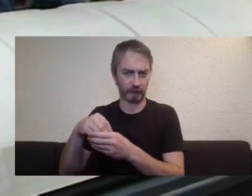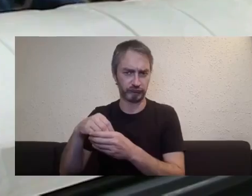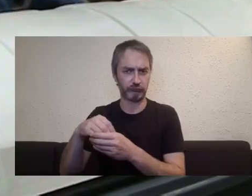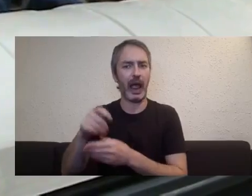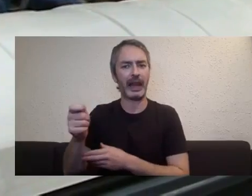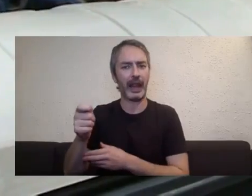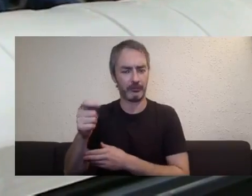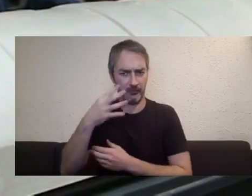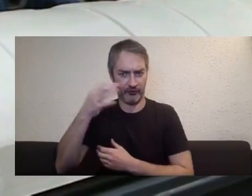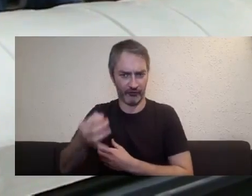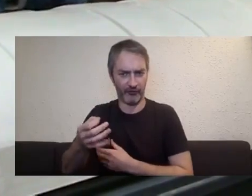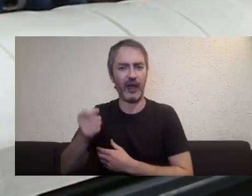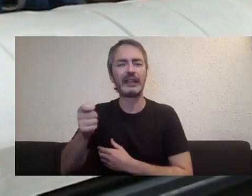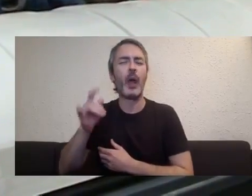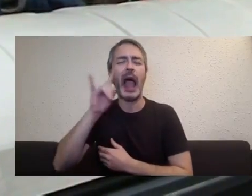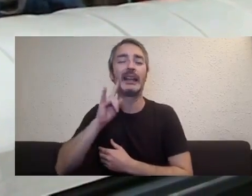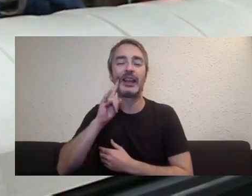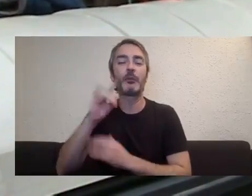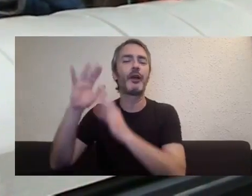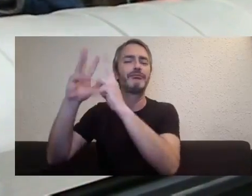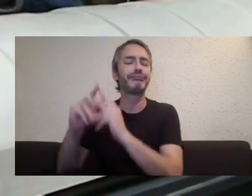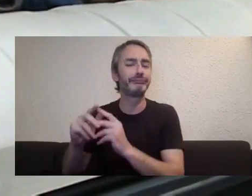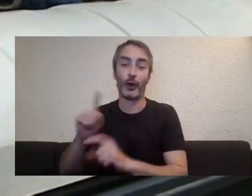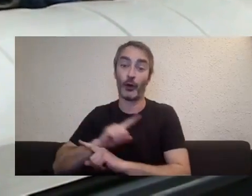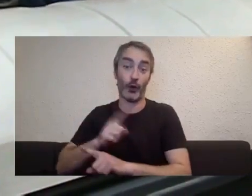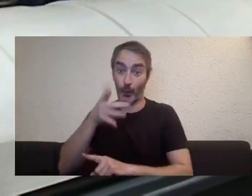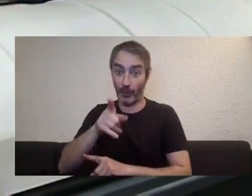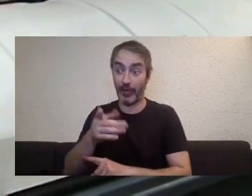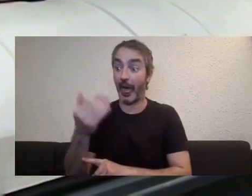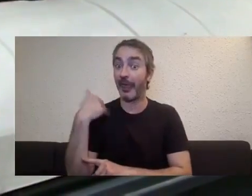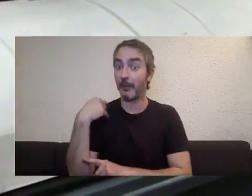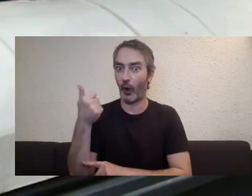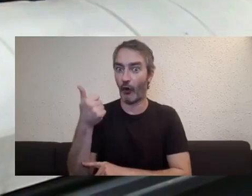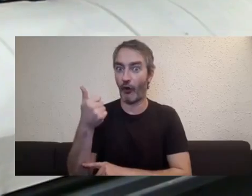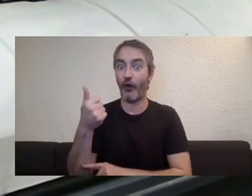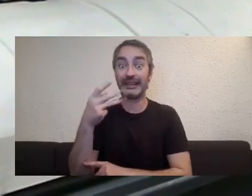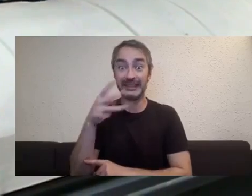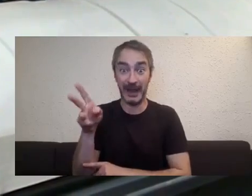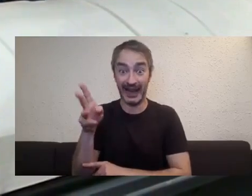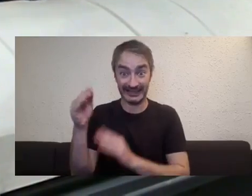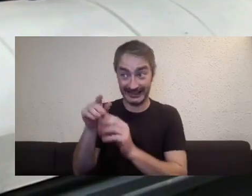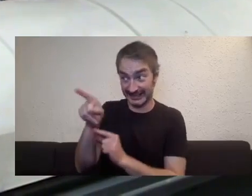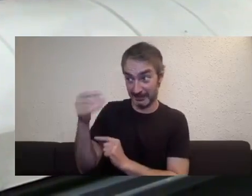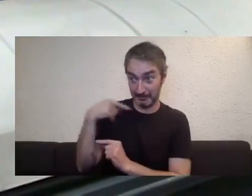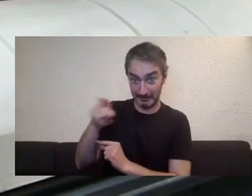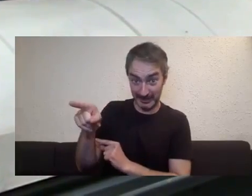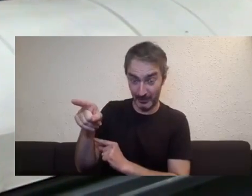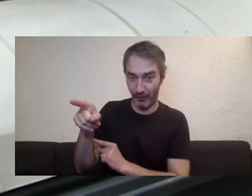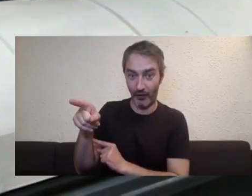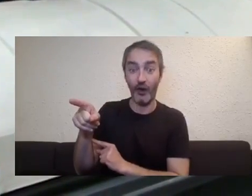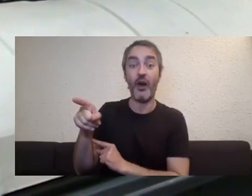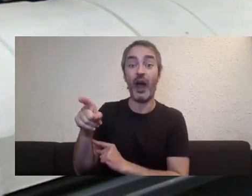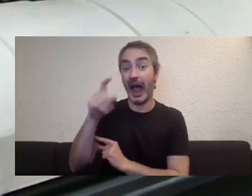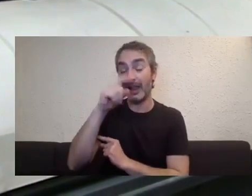legalment, tenien un contracte antic i per això mateix no podien enderrocar, que és el que han fet fa 3 setmanes. Fa 3 setmanes la casa havia estat